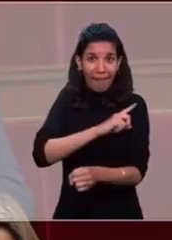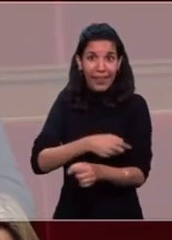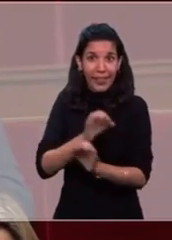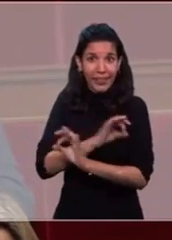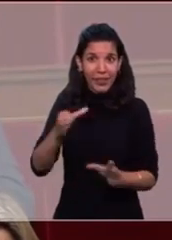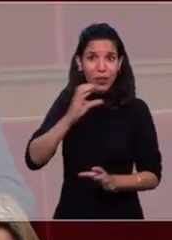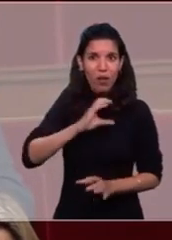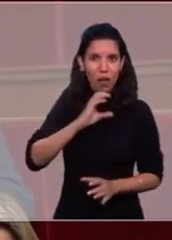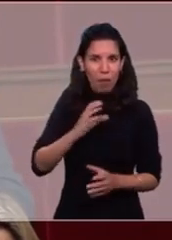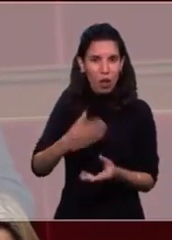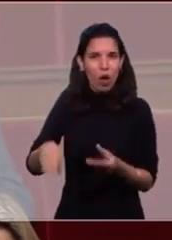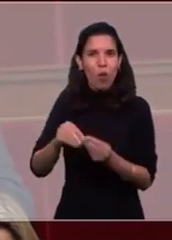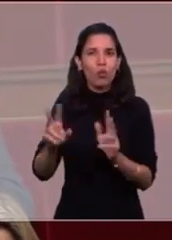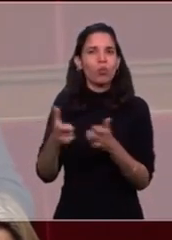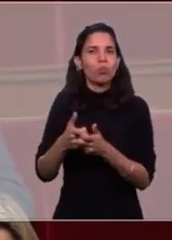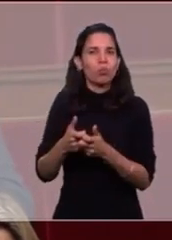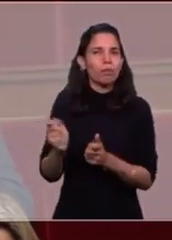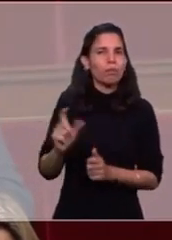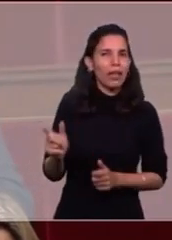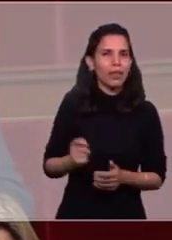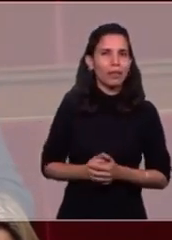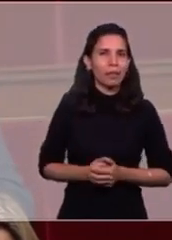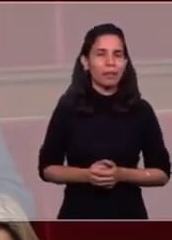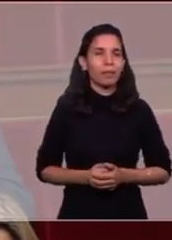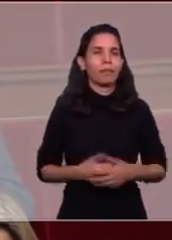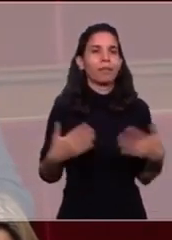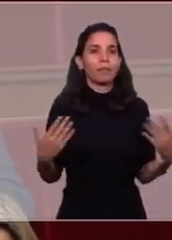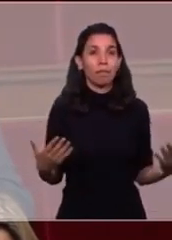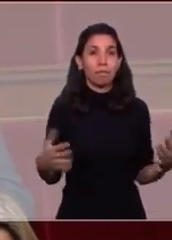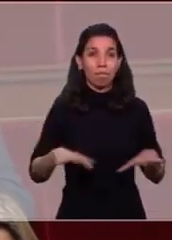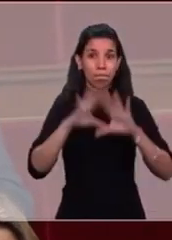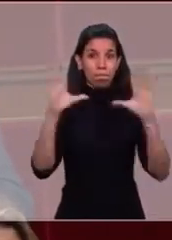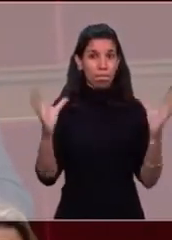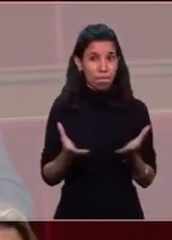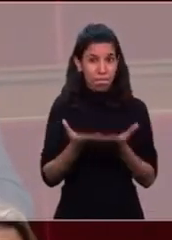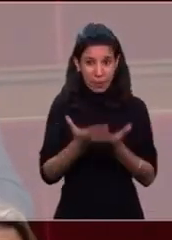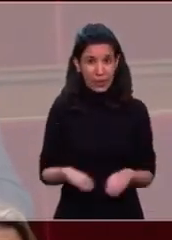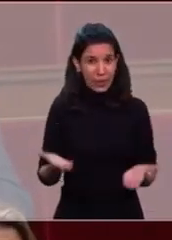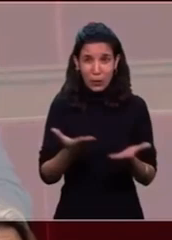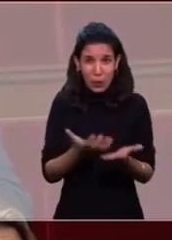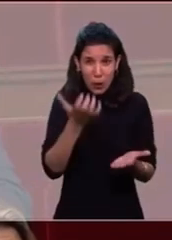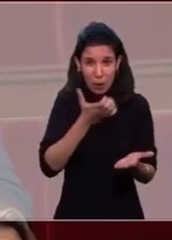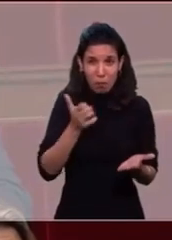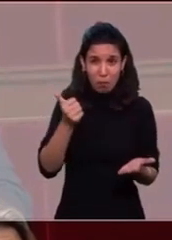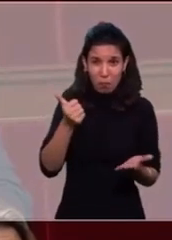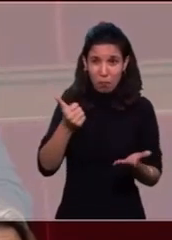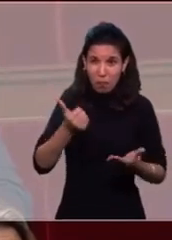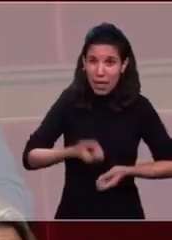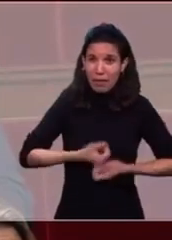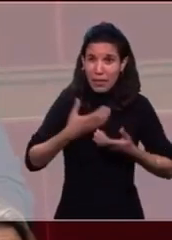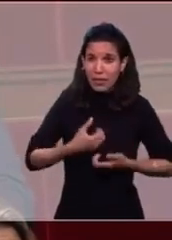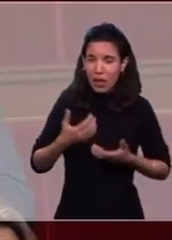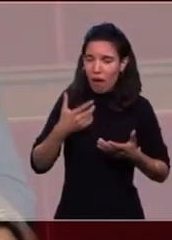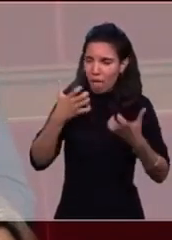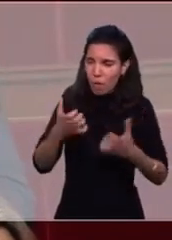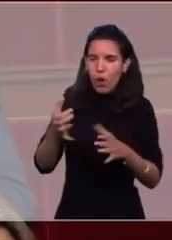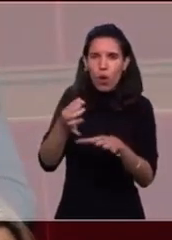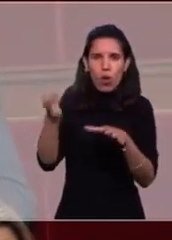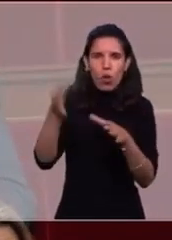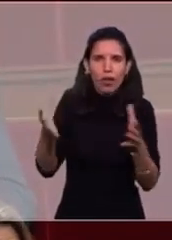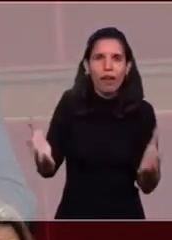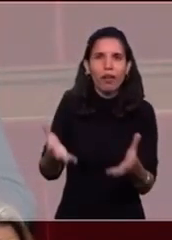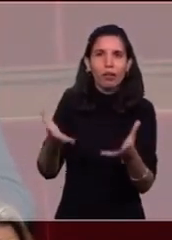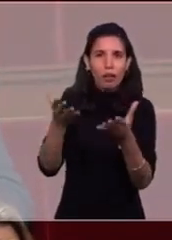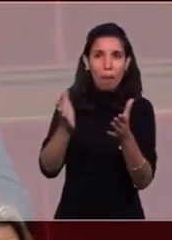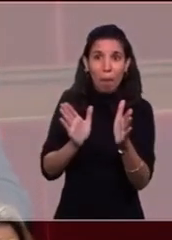constante et peu coûteuse. Face à cette situation déplorable, vous tenez un discours pro-nucléaire à 6 mois d'une élection sans jamais